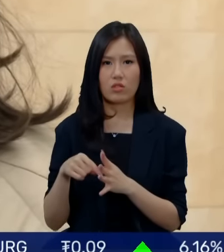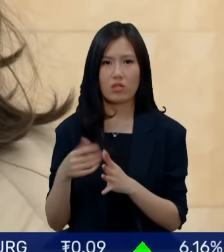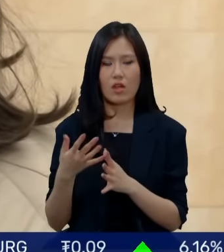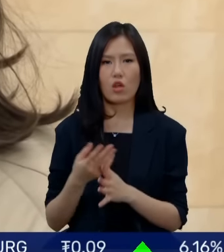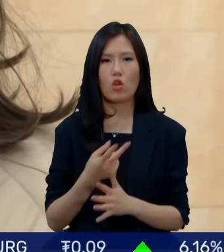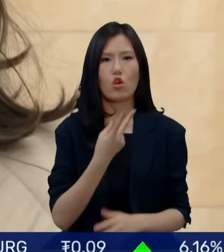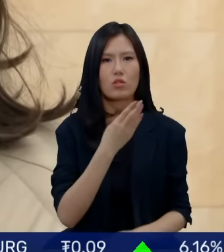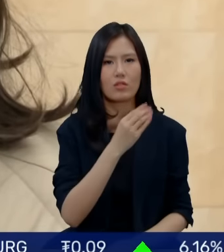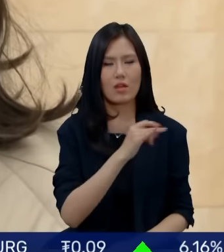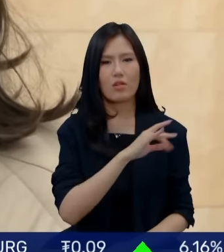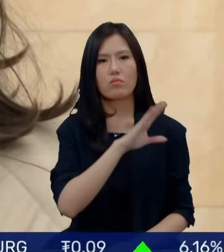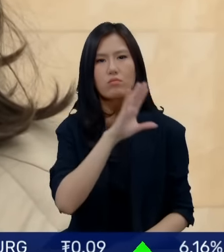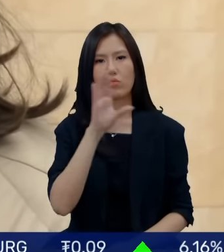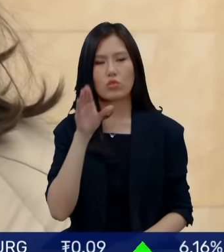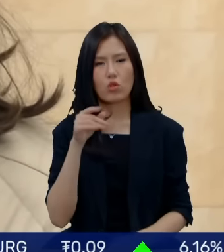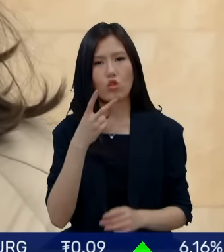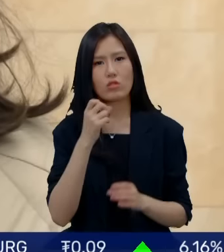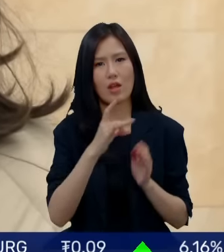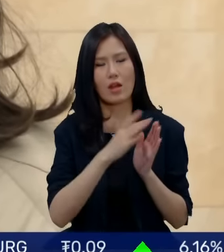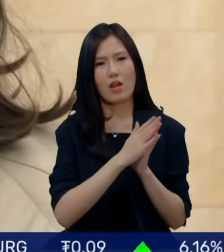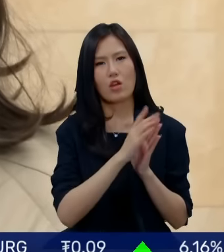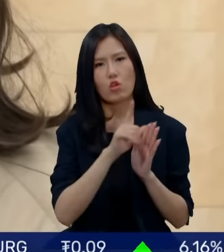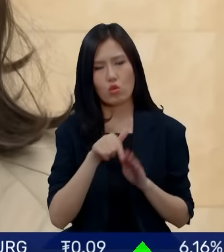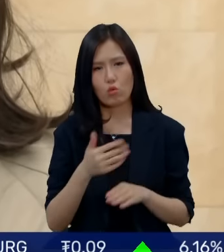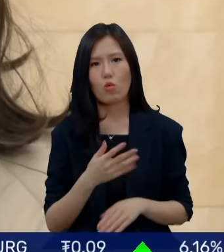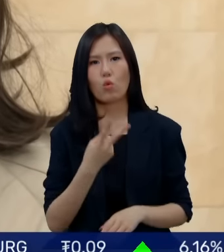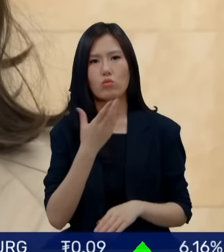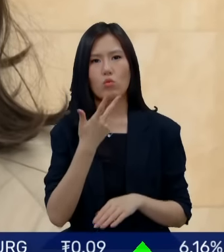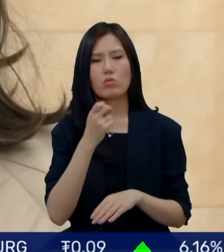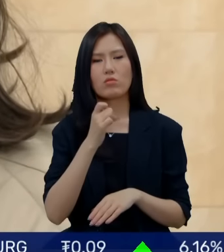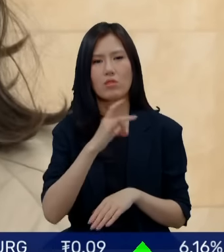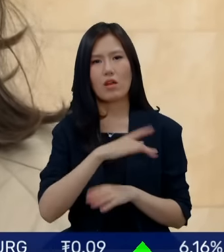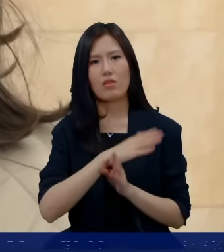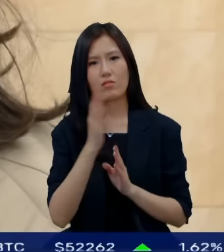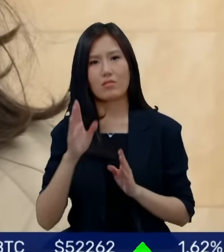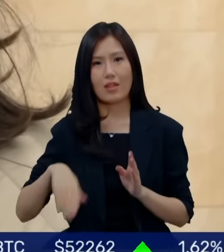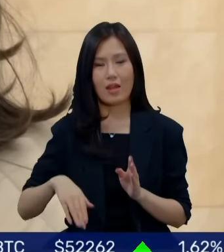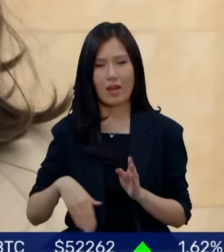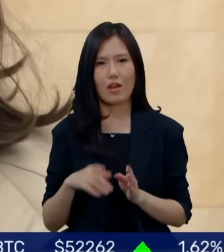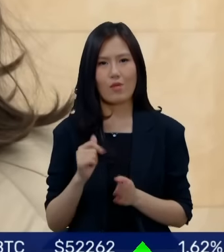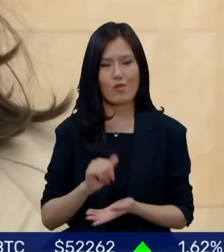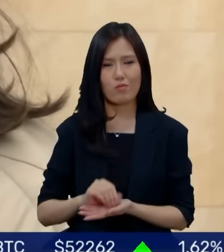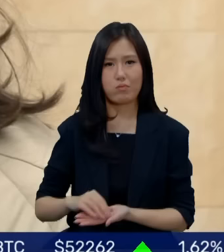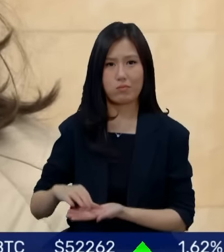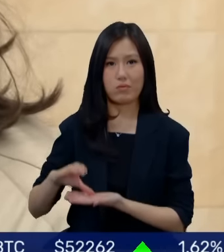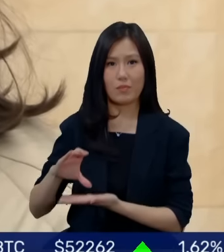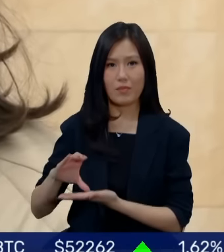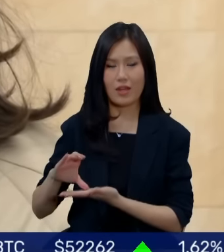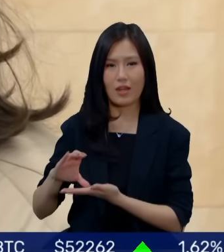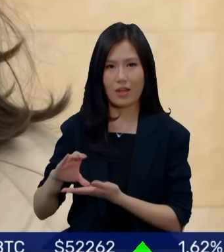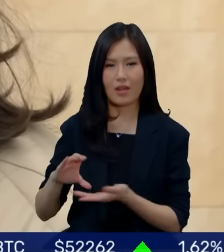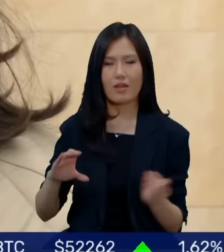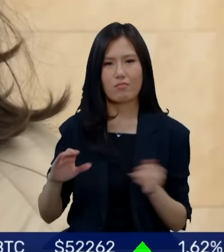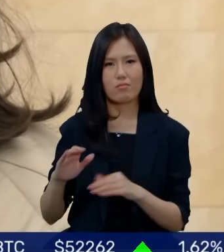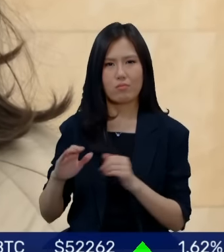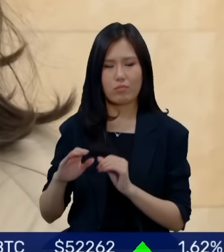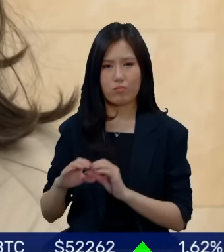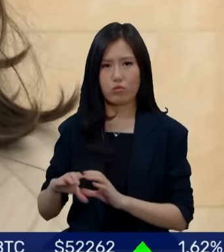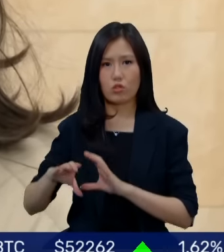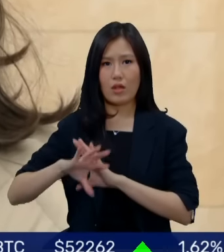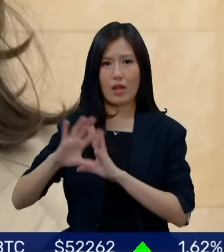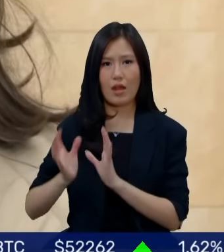сар болоод төлбөр одоо нөө яг үндсэн дансанд маань одоо хуримтлал маань ингээ үүсгэж үлдээ штэ. Тэрийг нөө хуримтлалынхаа данс руу шилжүүлж аад